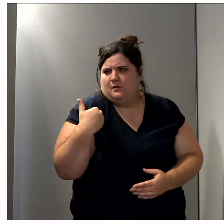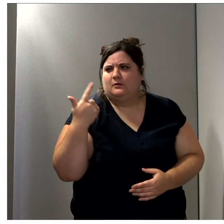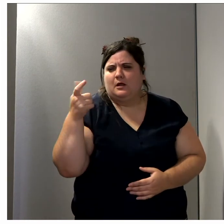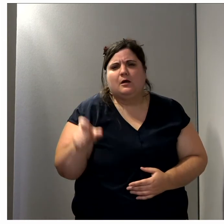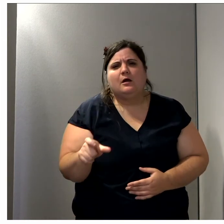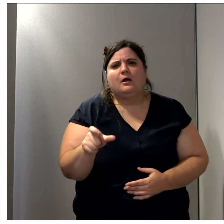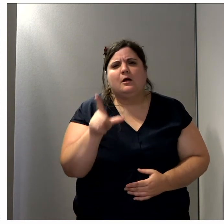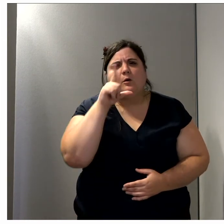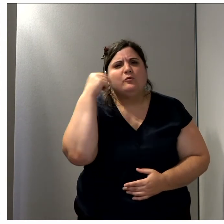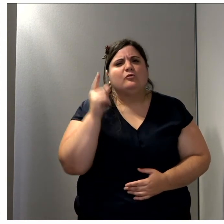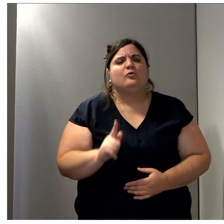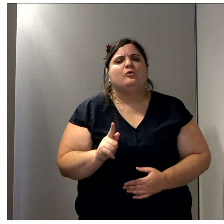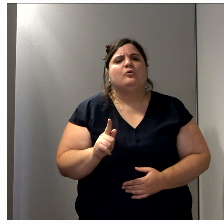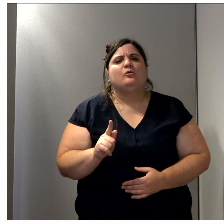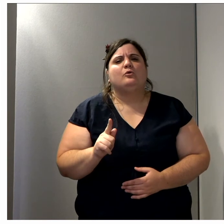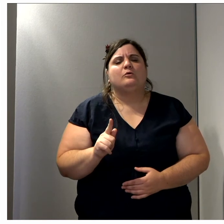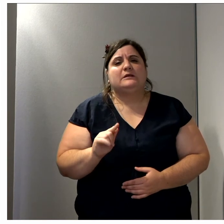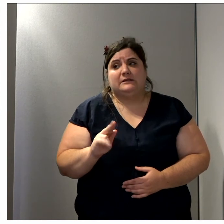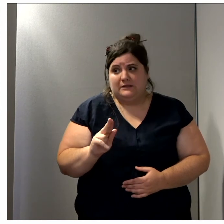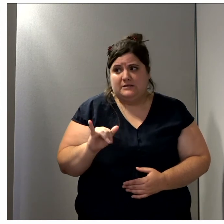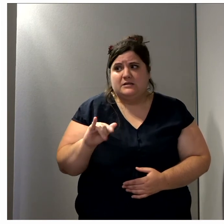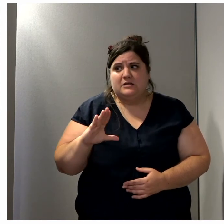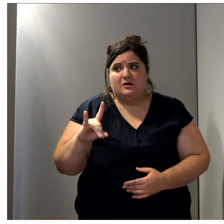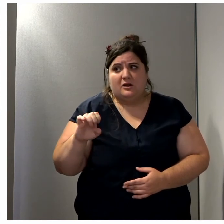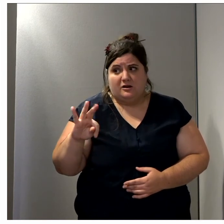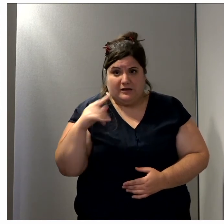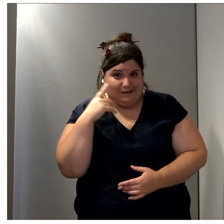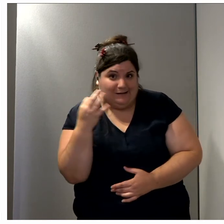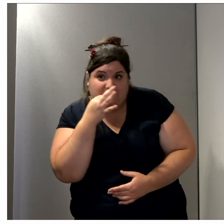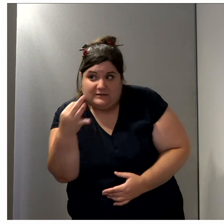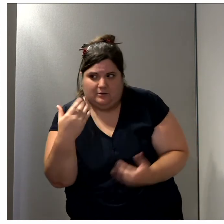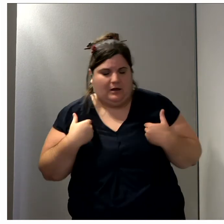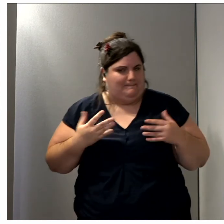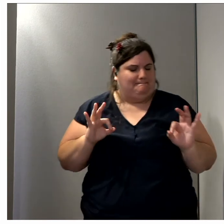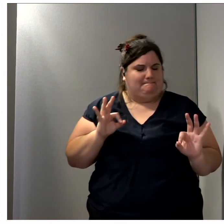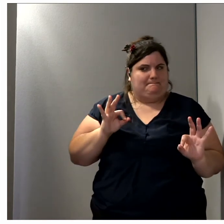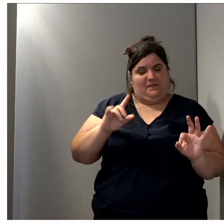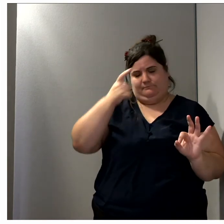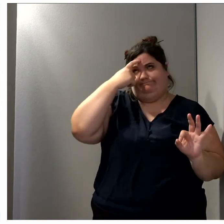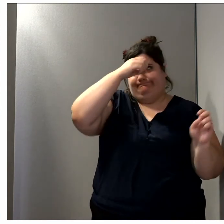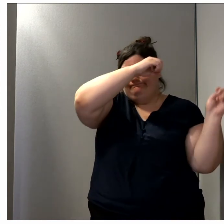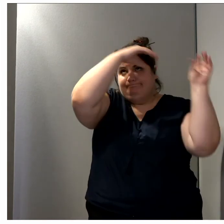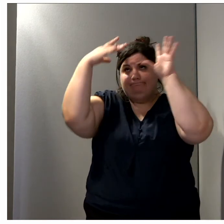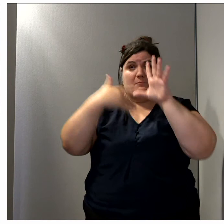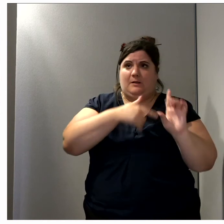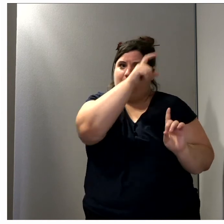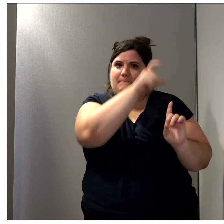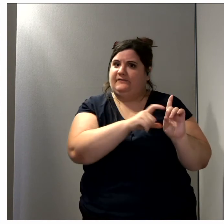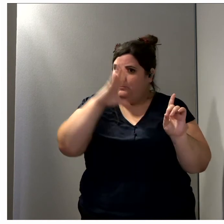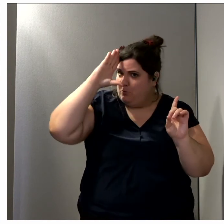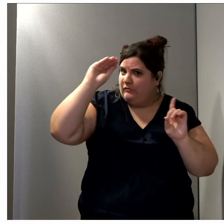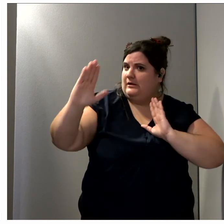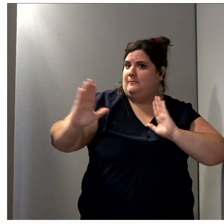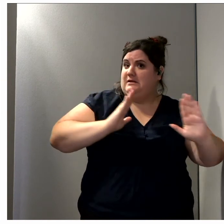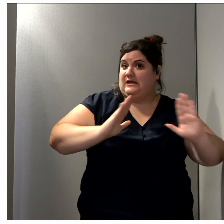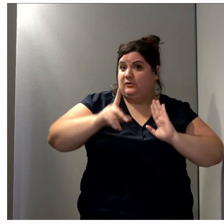Guichet. On a pensé à un poste de médiateur dans ce domaine-là. Mais